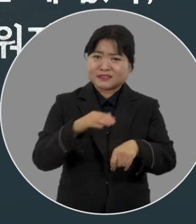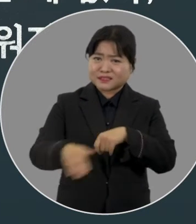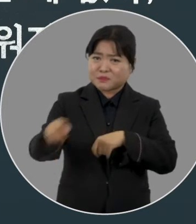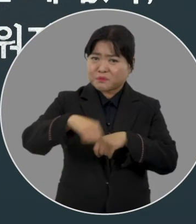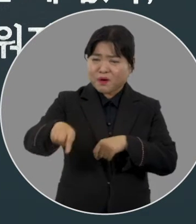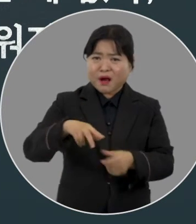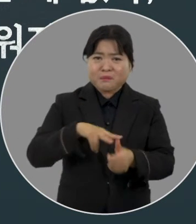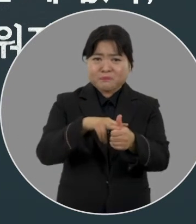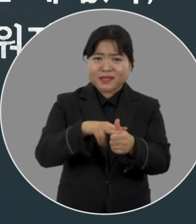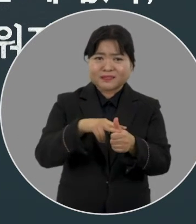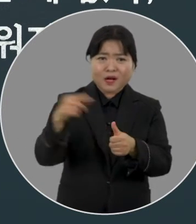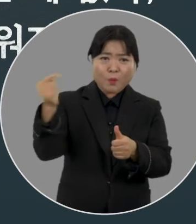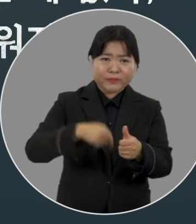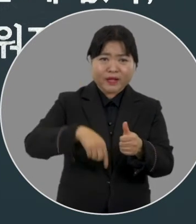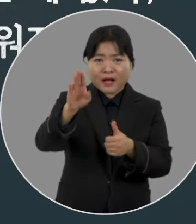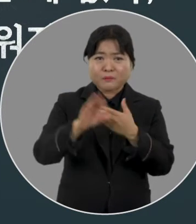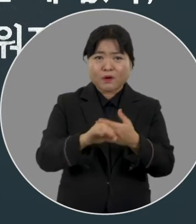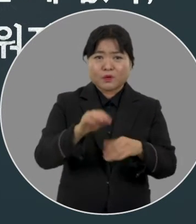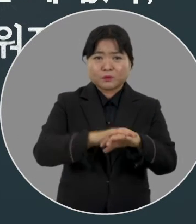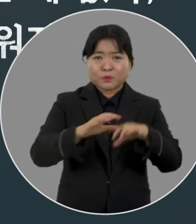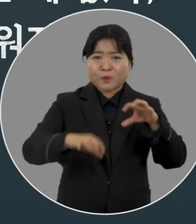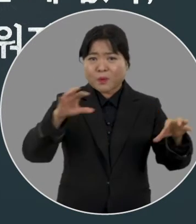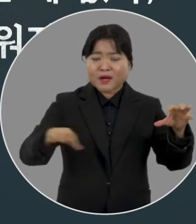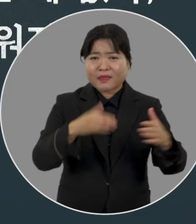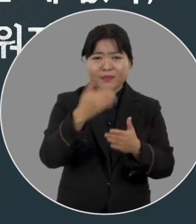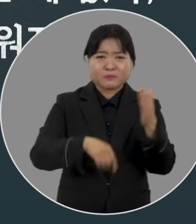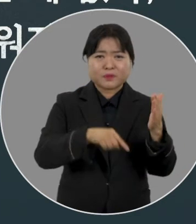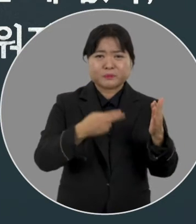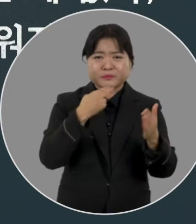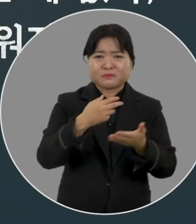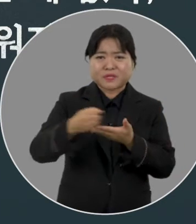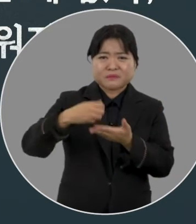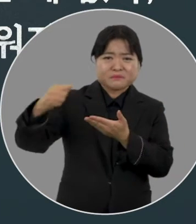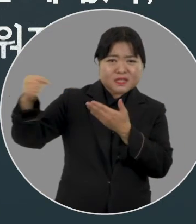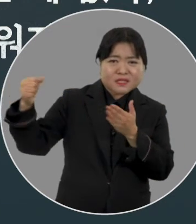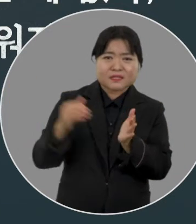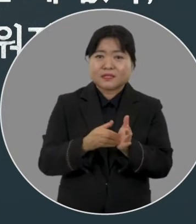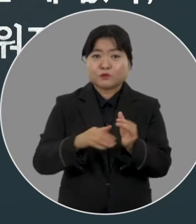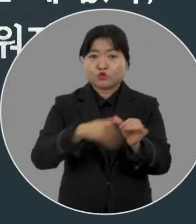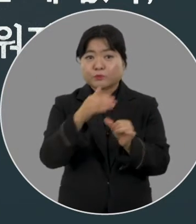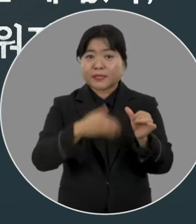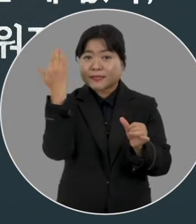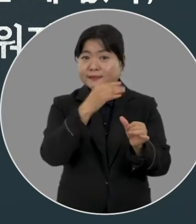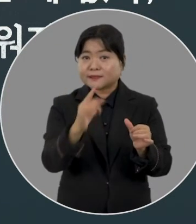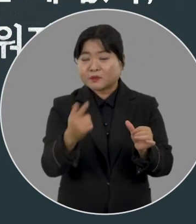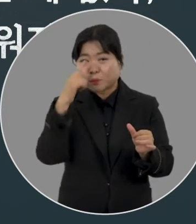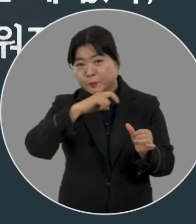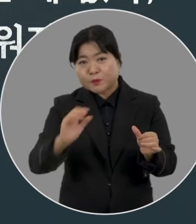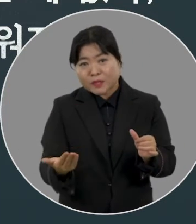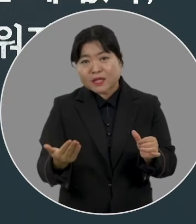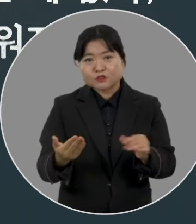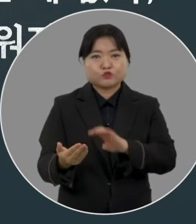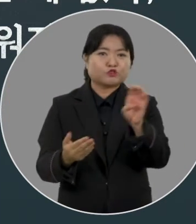그들이 마차가 머물고 나면 동네 곳간에 남아있는 게 없다. 그 다음에 그 주변이 깨끗하지 않다라고